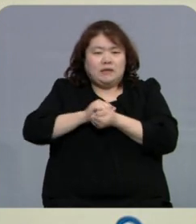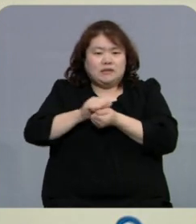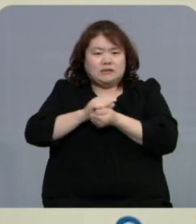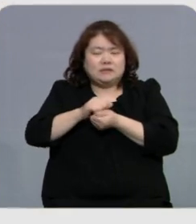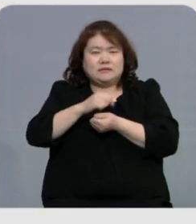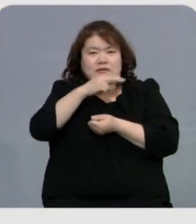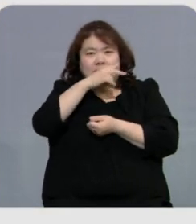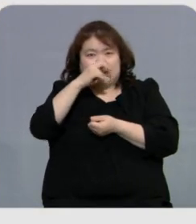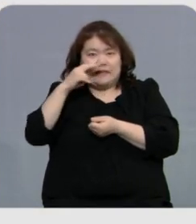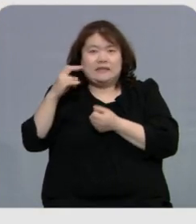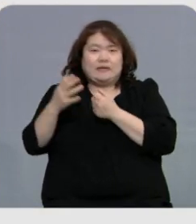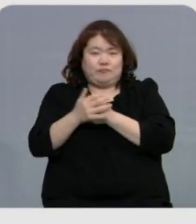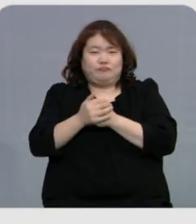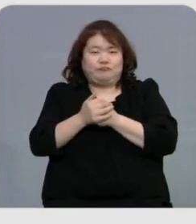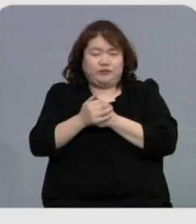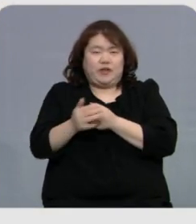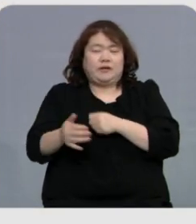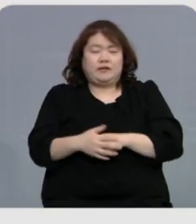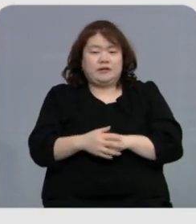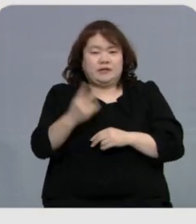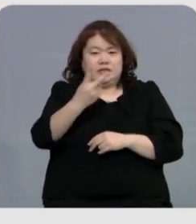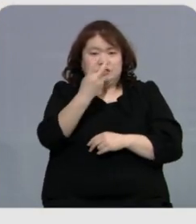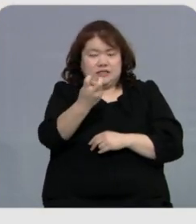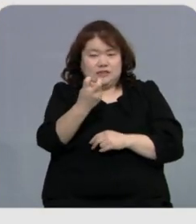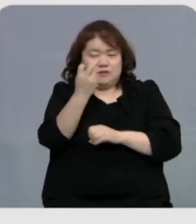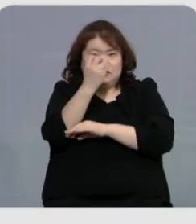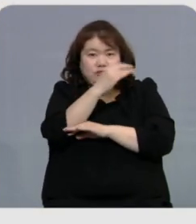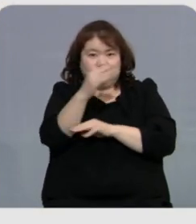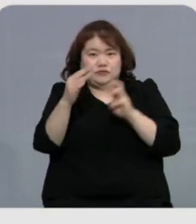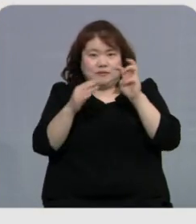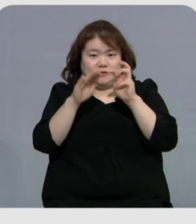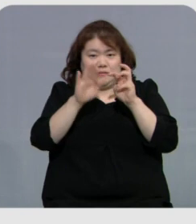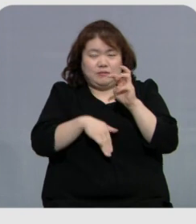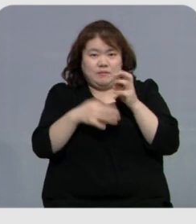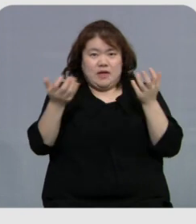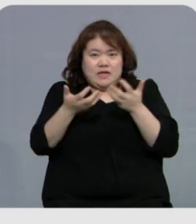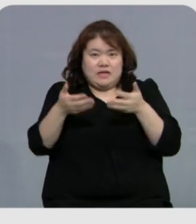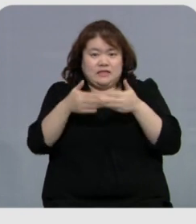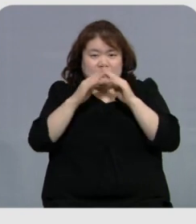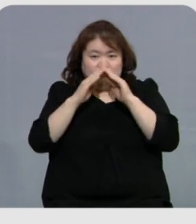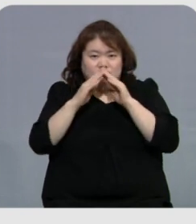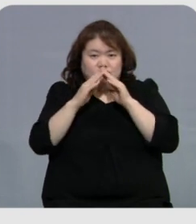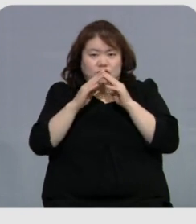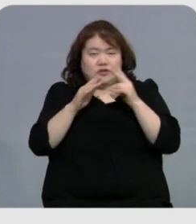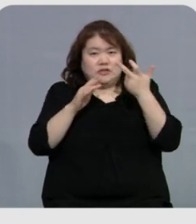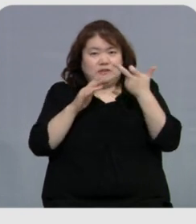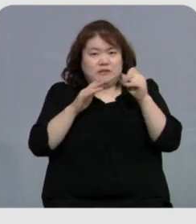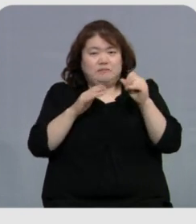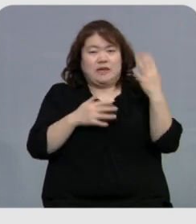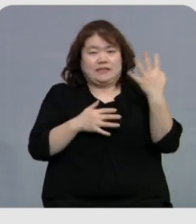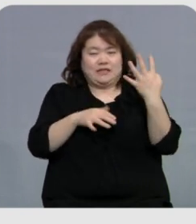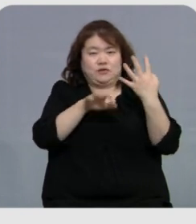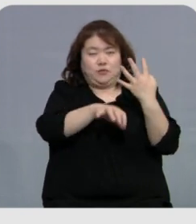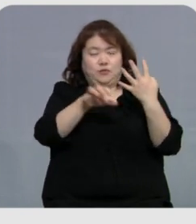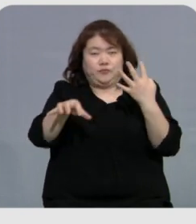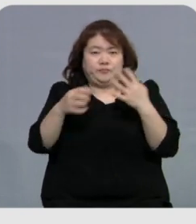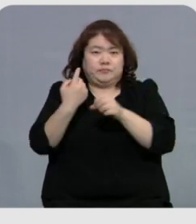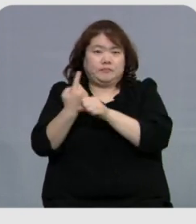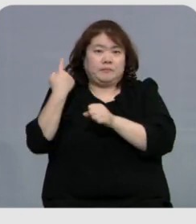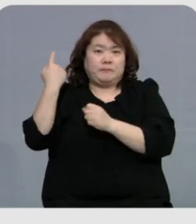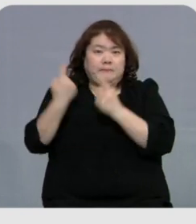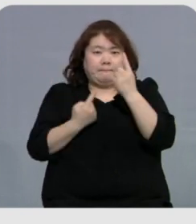향기 때문에 2020년 기준 우리나라 30살 미만 청년 창업 업체는 17만 4천여 곳, 한 해